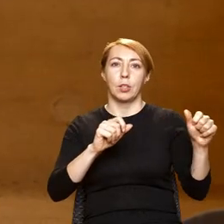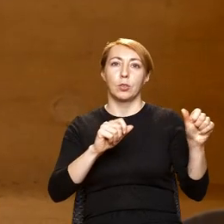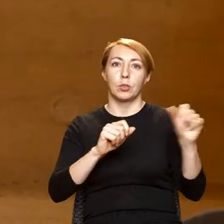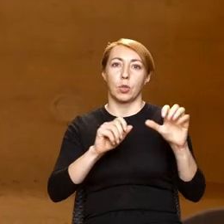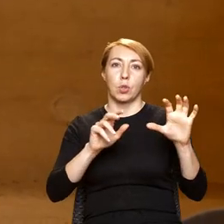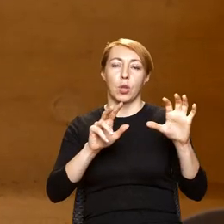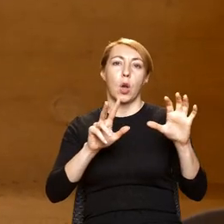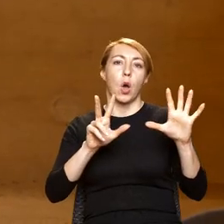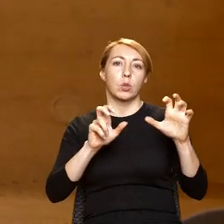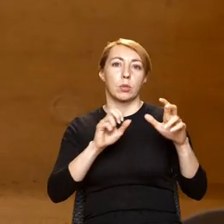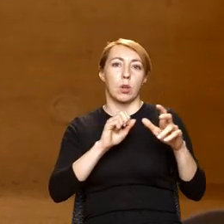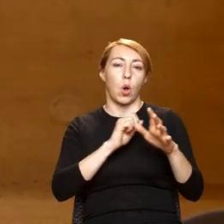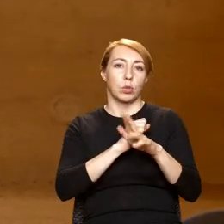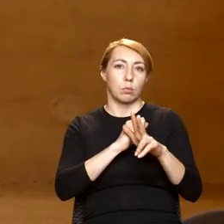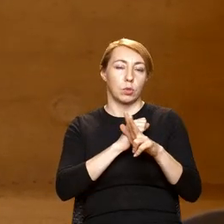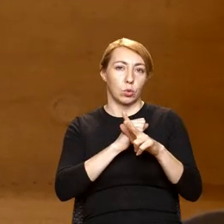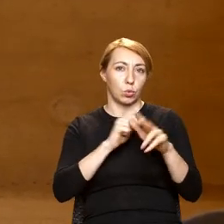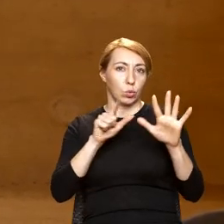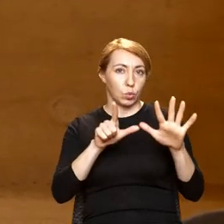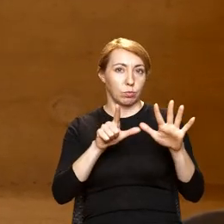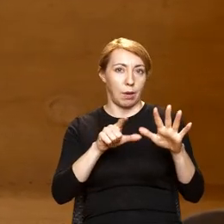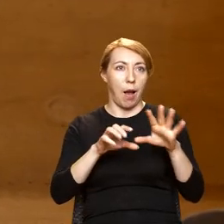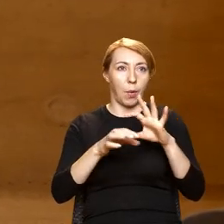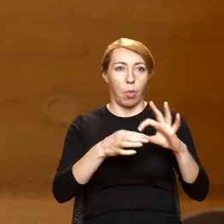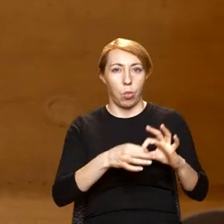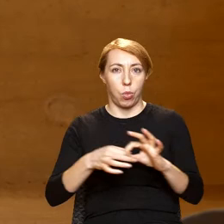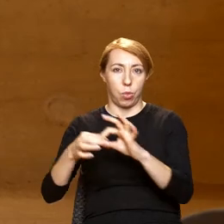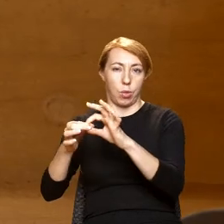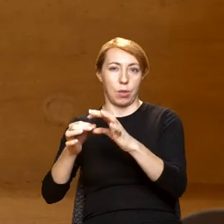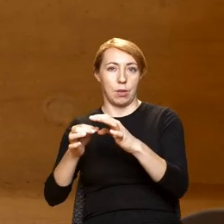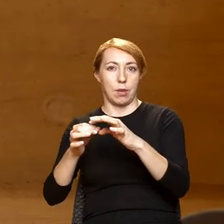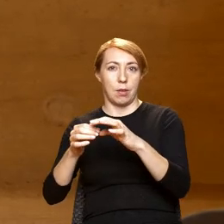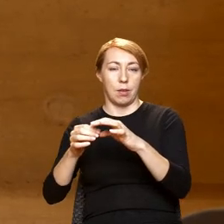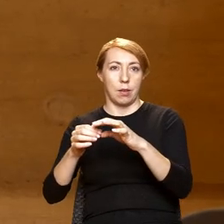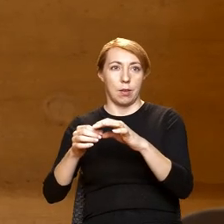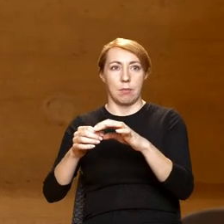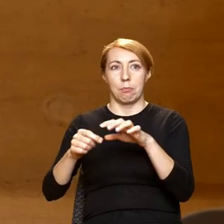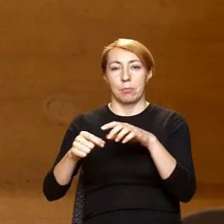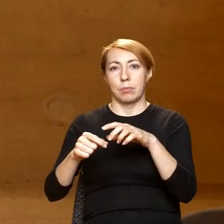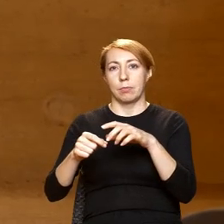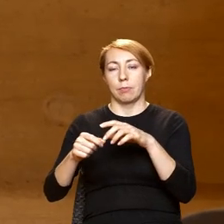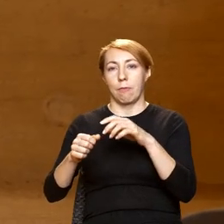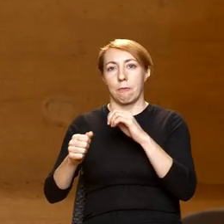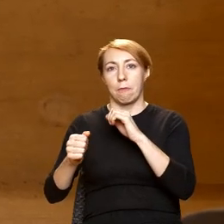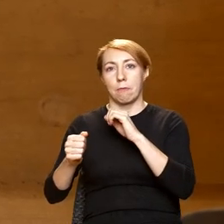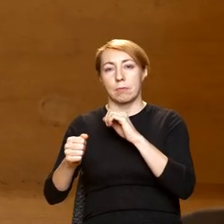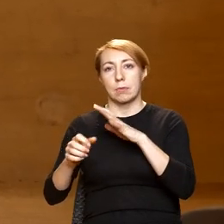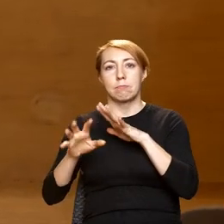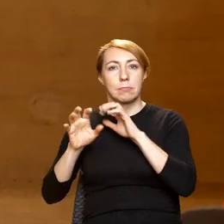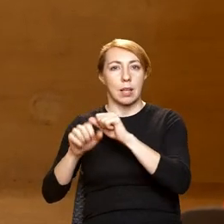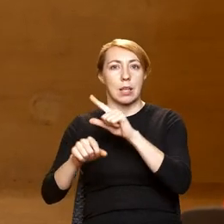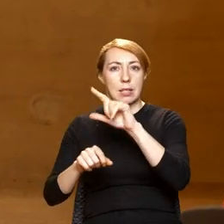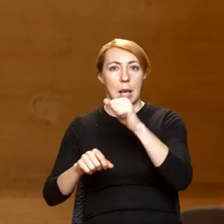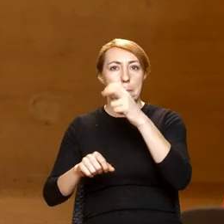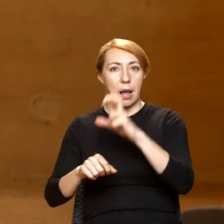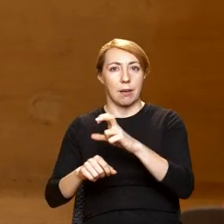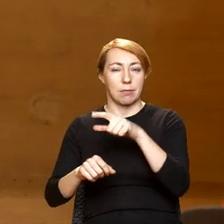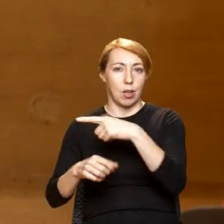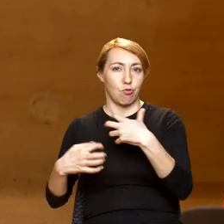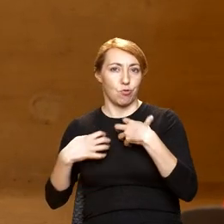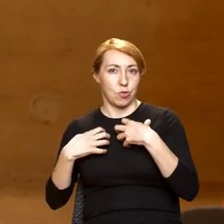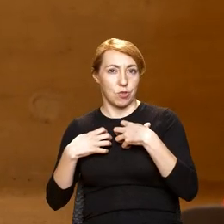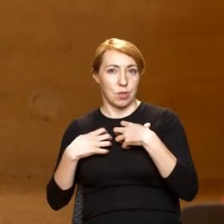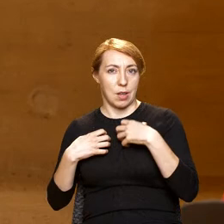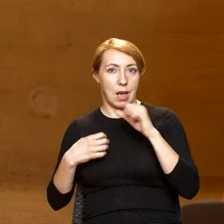1887, kiedy on został wplątany w ten spisek na życie, na zamach na życie